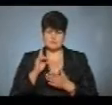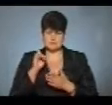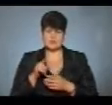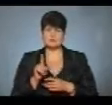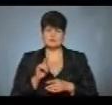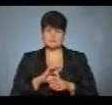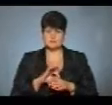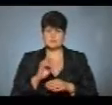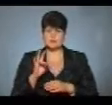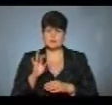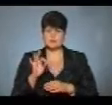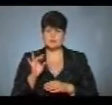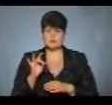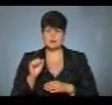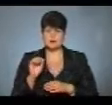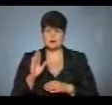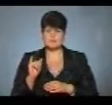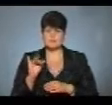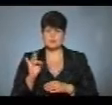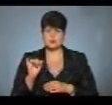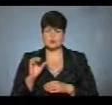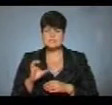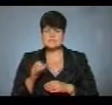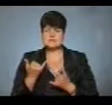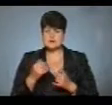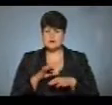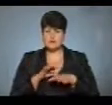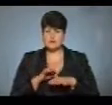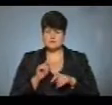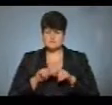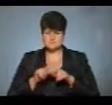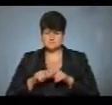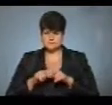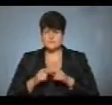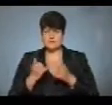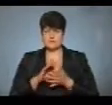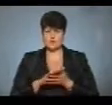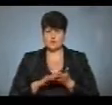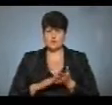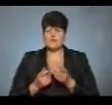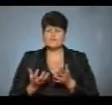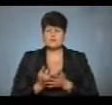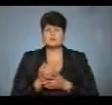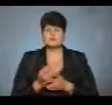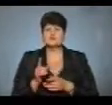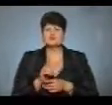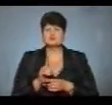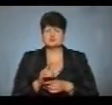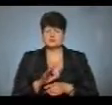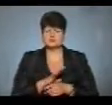захворювання. Виявлено норовірус. Зараз проводиться під дослідження, далі продовжується, щоб вийти, власне, що саме